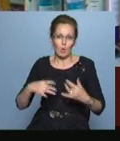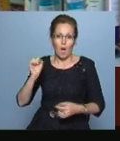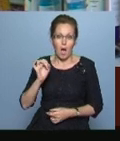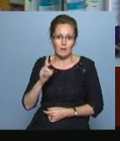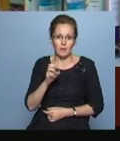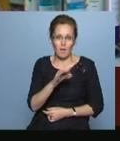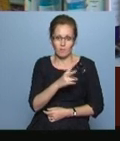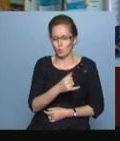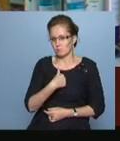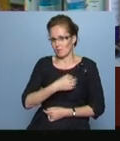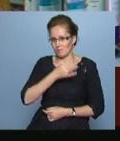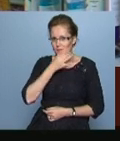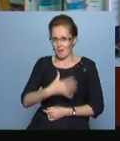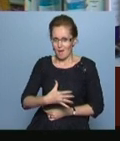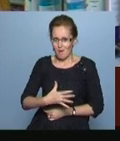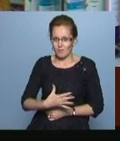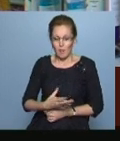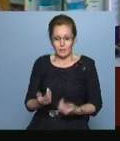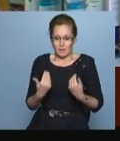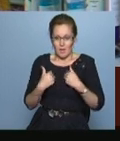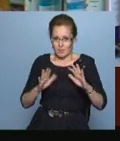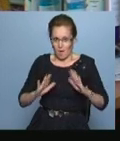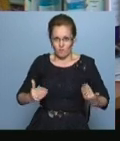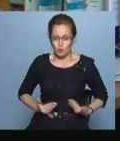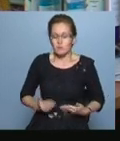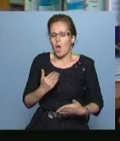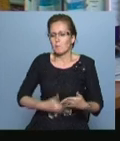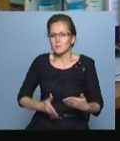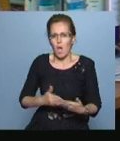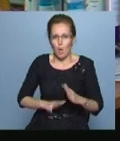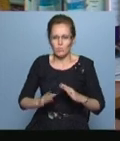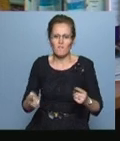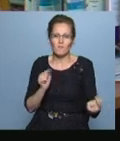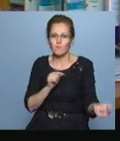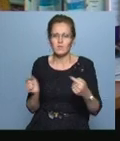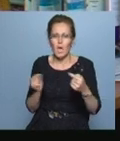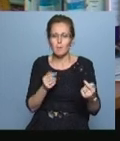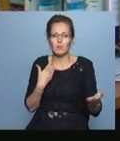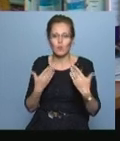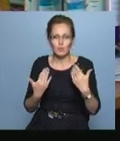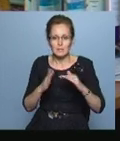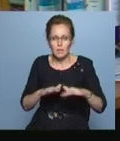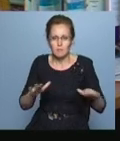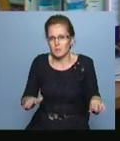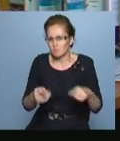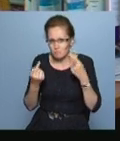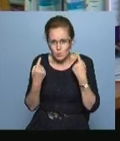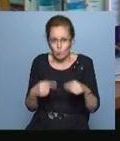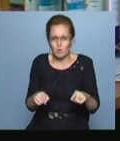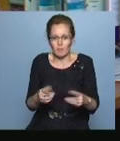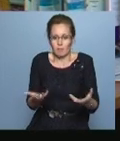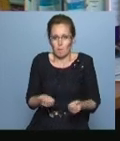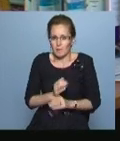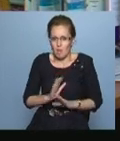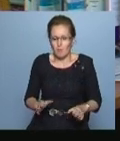как близко. Конечно, это не я в жизни, абсолютно, там, тем более взаимоотношения с детьми, да, это неприемлемо,